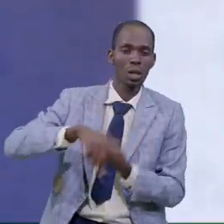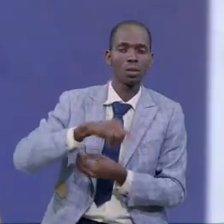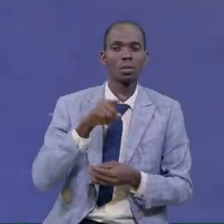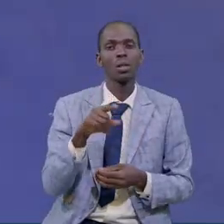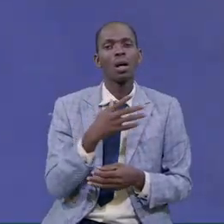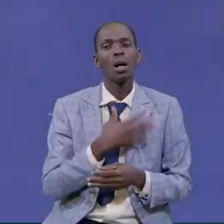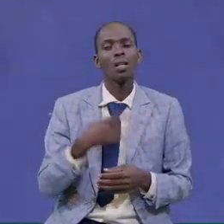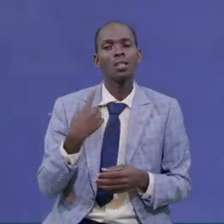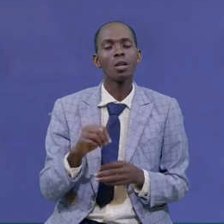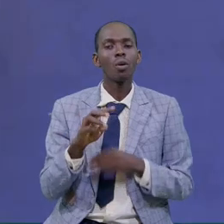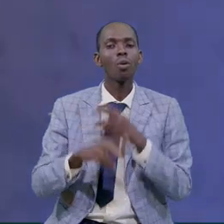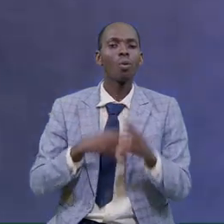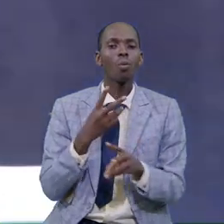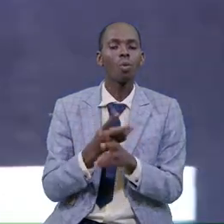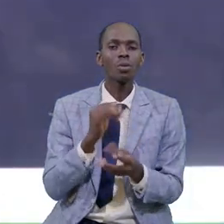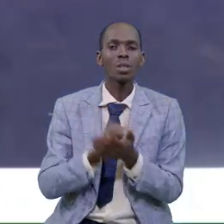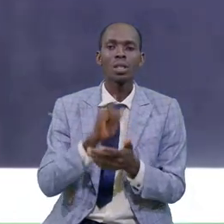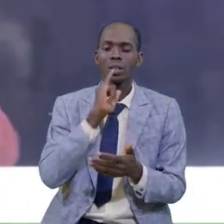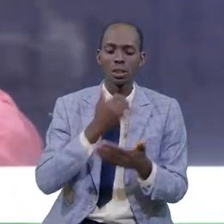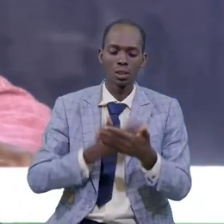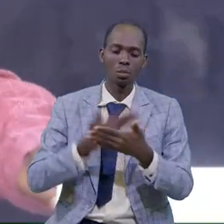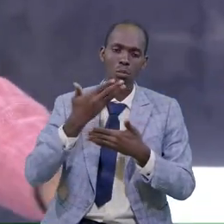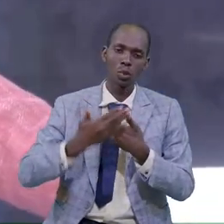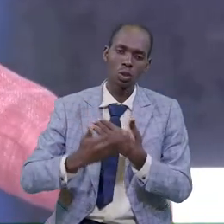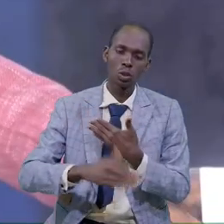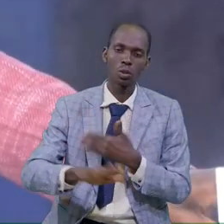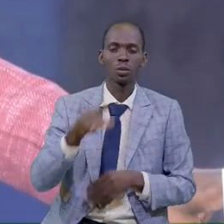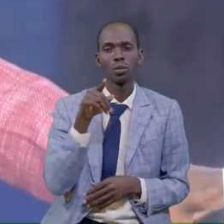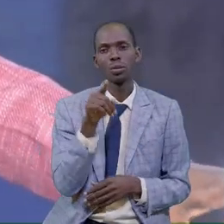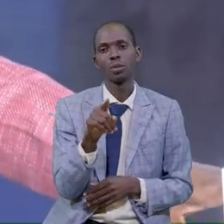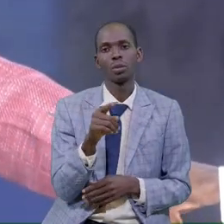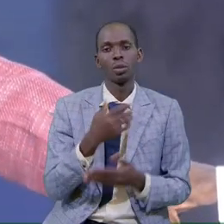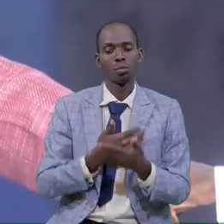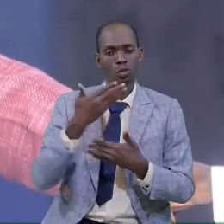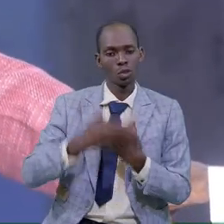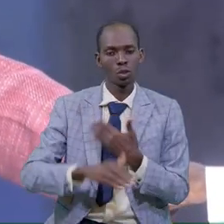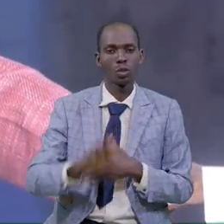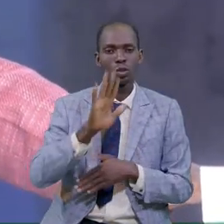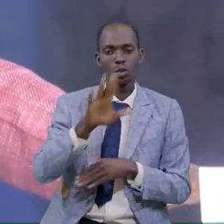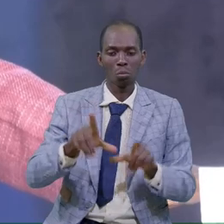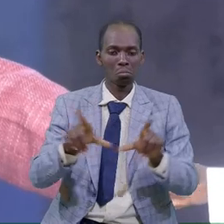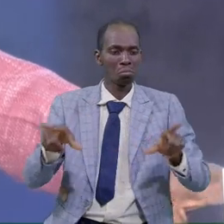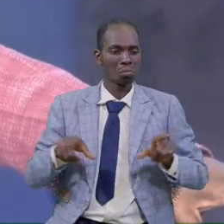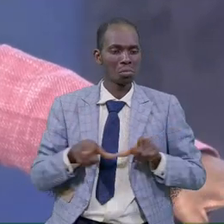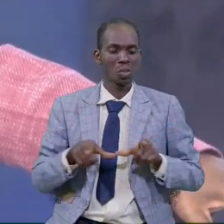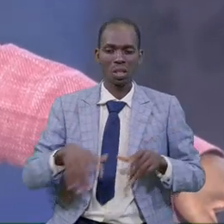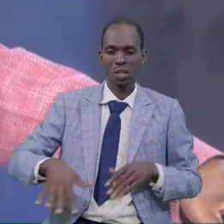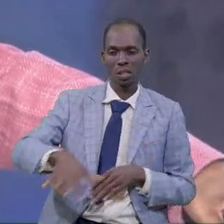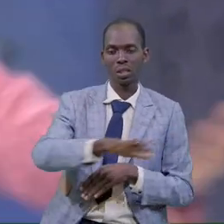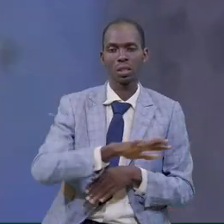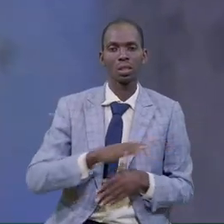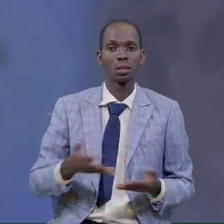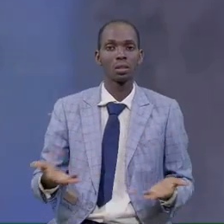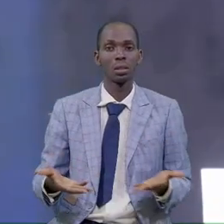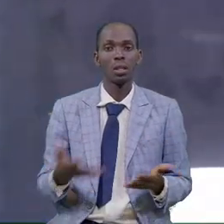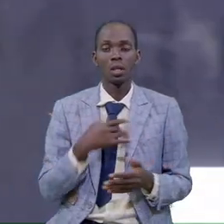toi. Il y a un monde au-delà de ta localité. Et tu veux changer ce